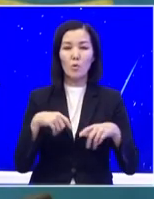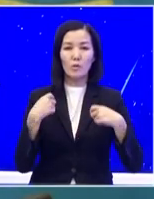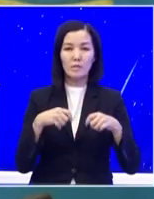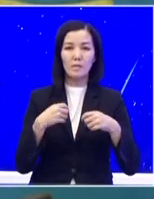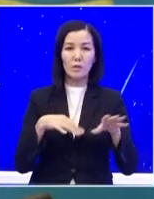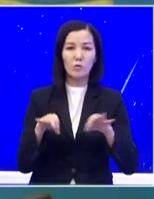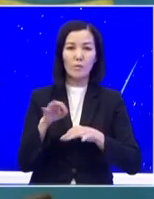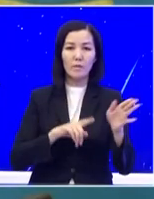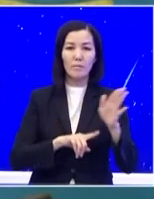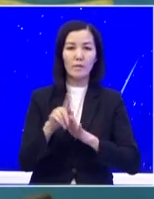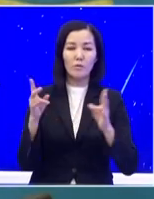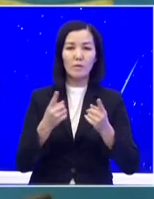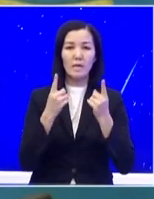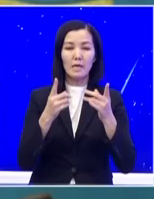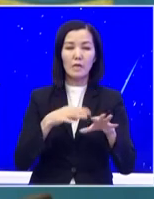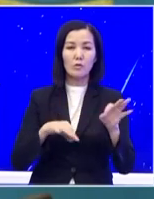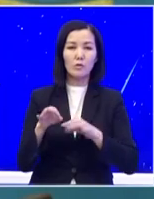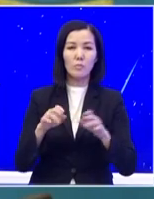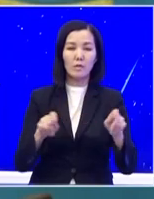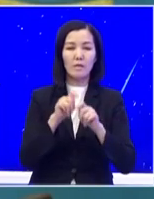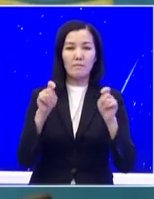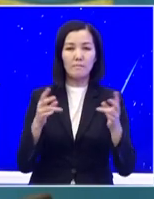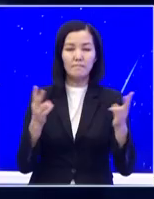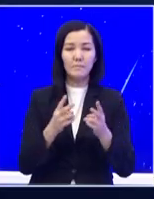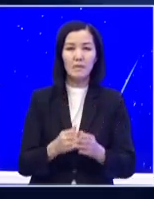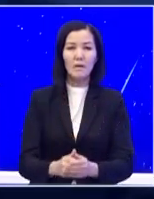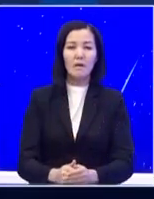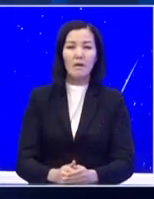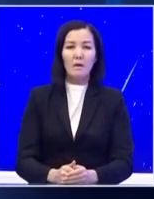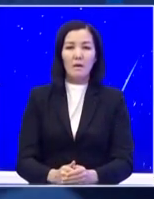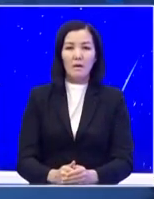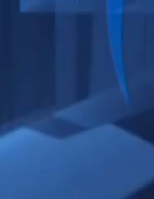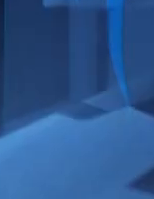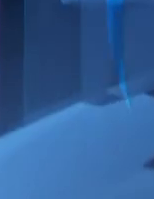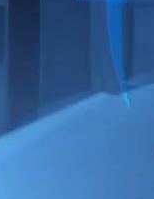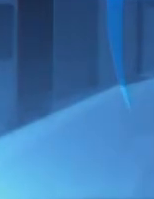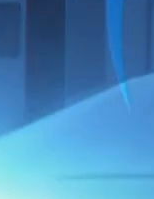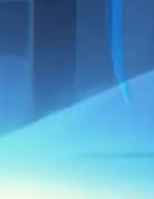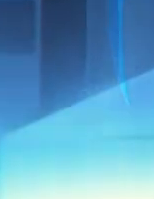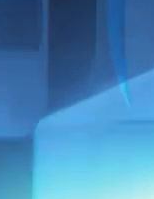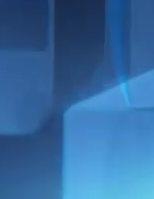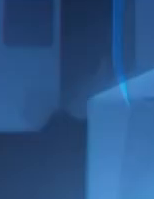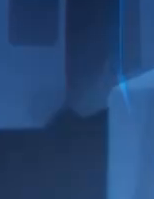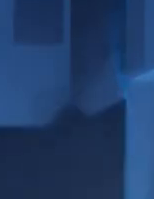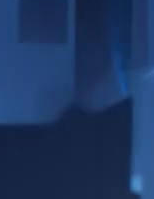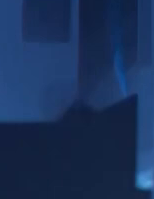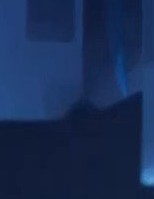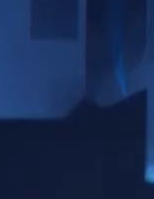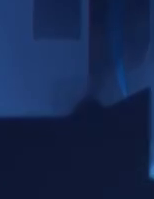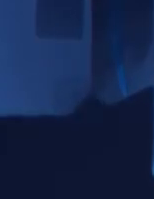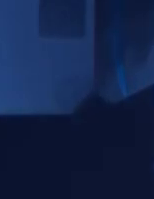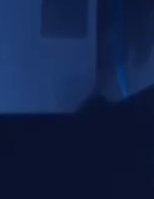бастауымыз керек. Осындай ірі жобаларды салып, іске қосуға тиіспіз. Жайзыр Айсаева, Жасұлан Шынкенже, Жетісу телеарнасы.